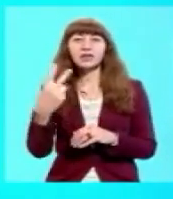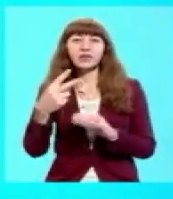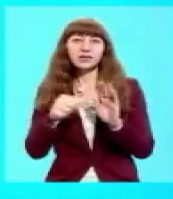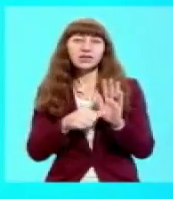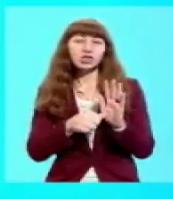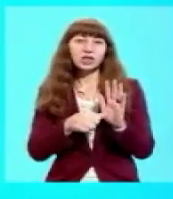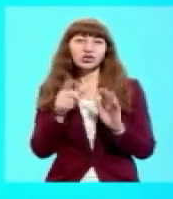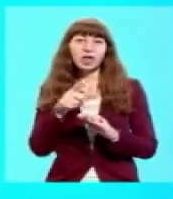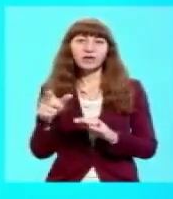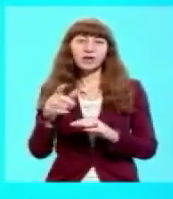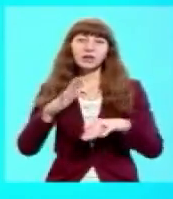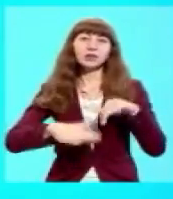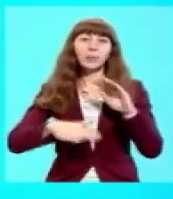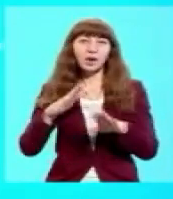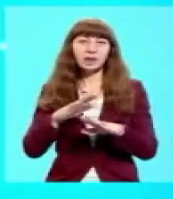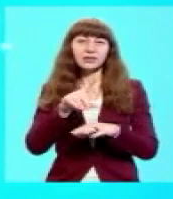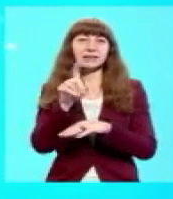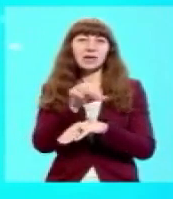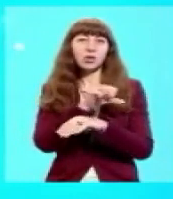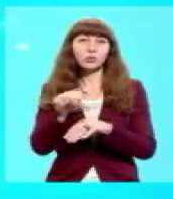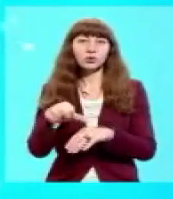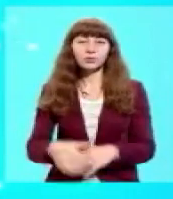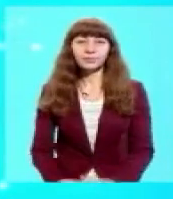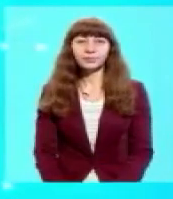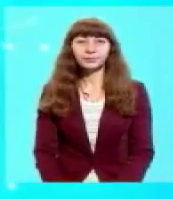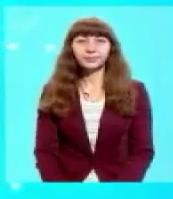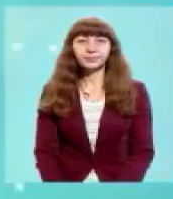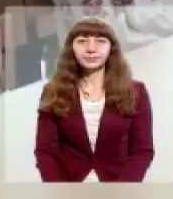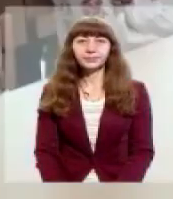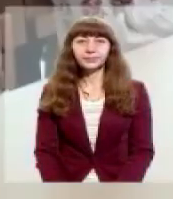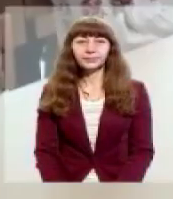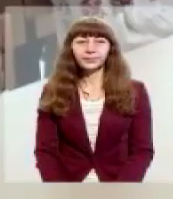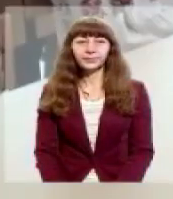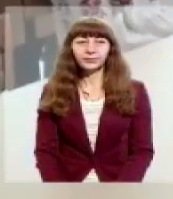жетекші жоғары оқу орындары мен өндірістік орталықтарында тағылымдамадан өтеді.